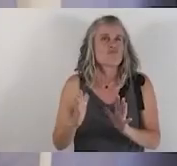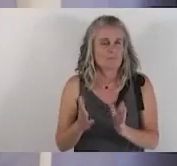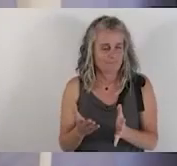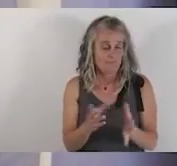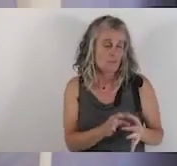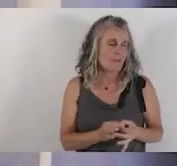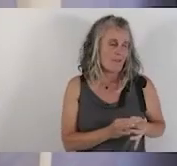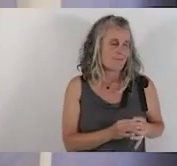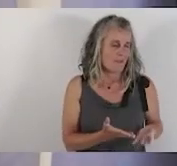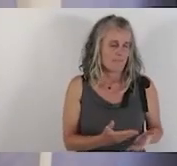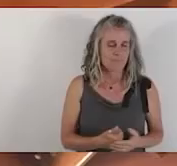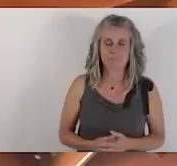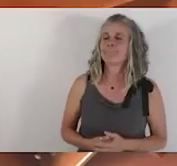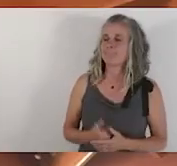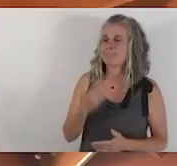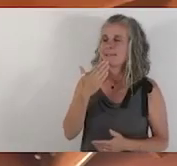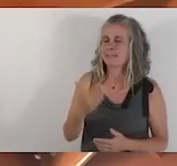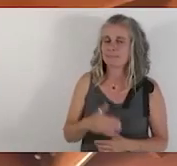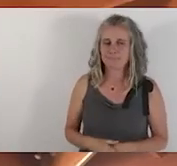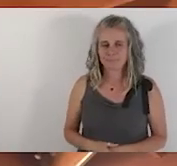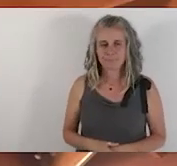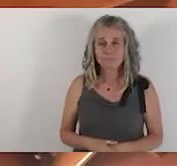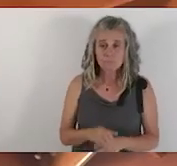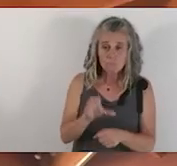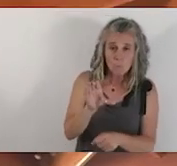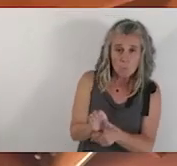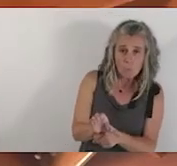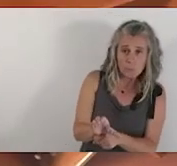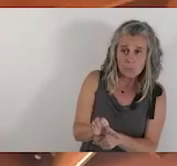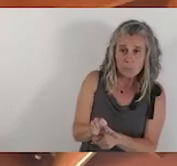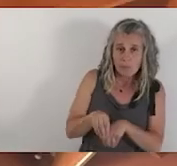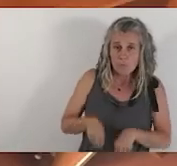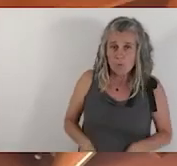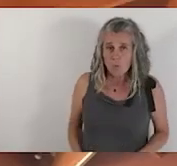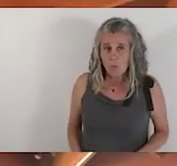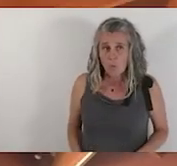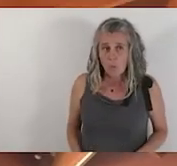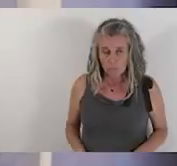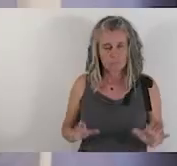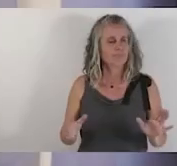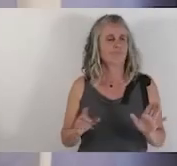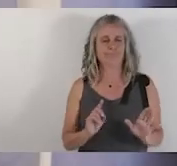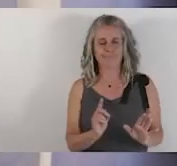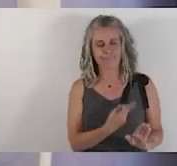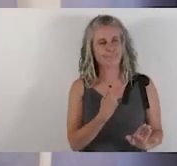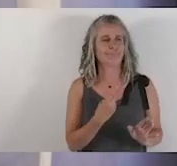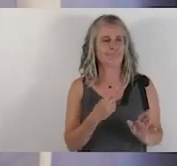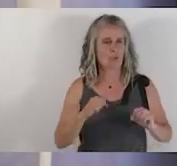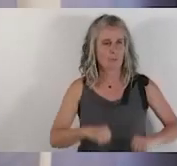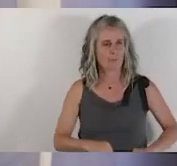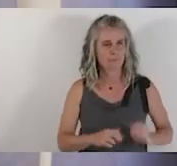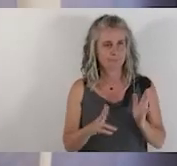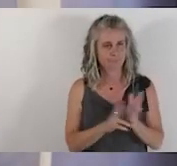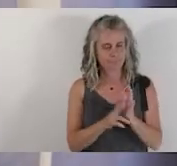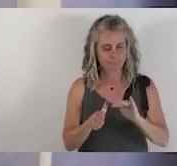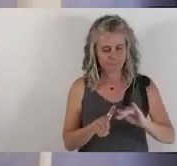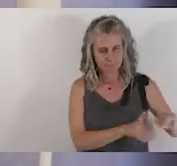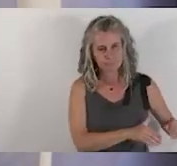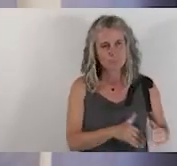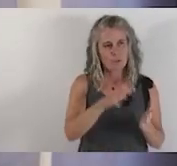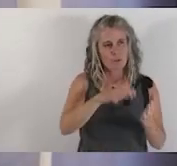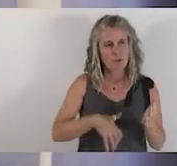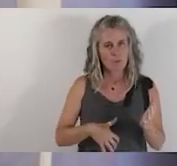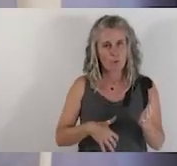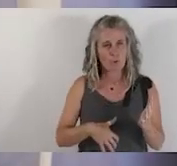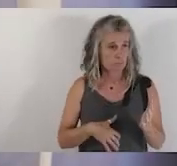Merci. Y a-t-il des contre, des abstentions, avis favorable du Conseil sur le rapport